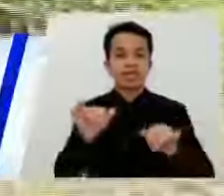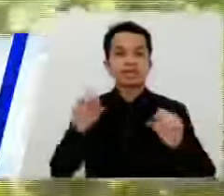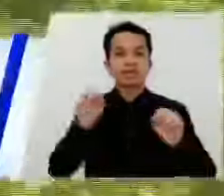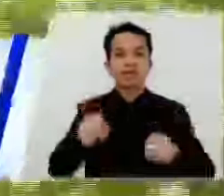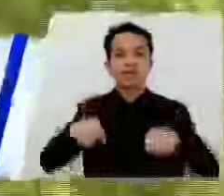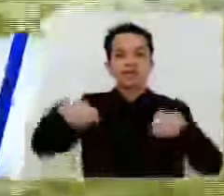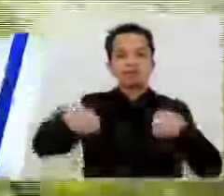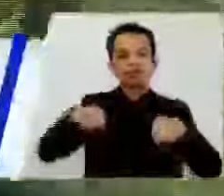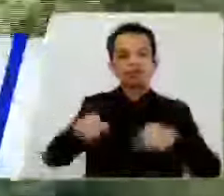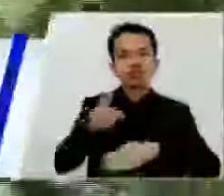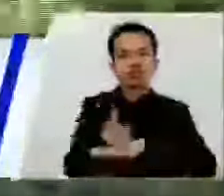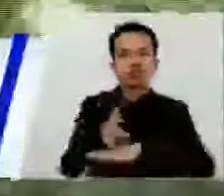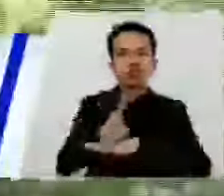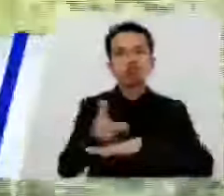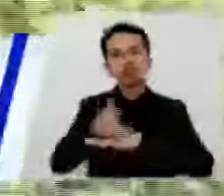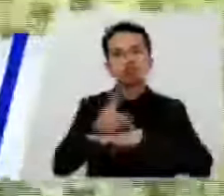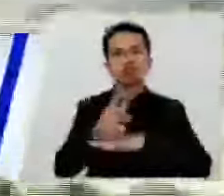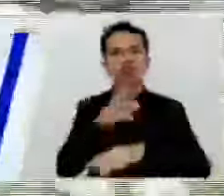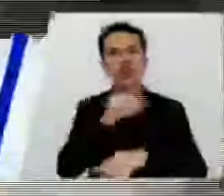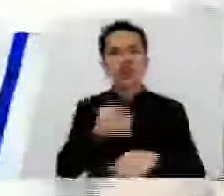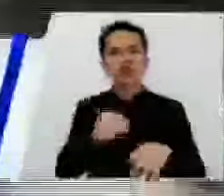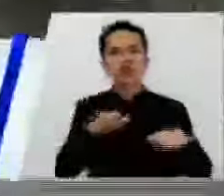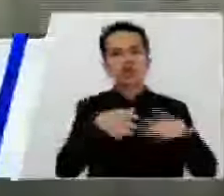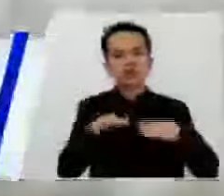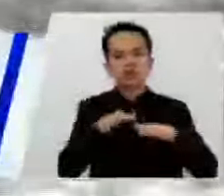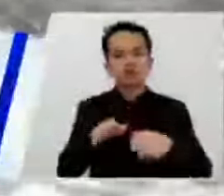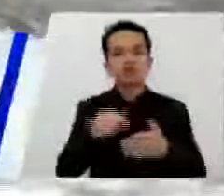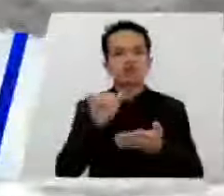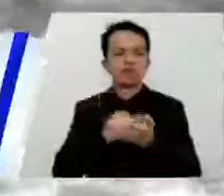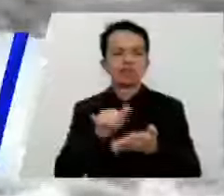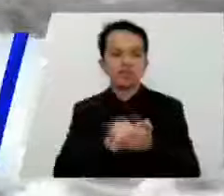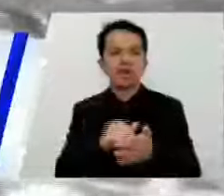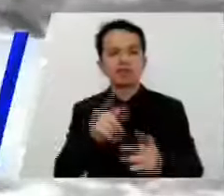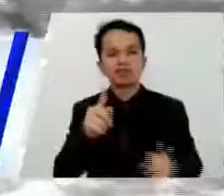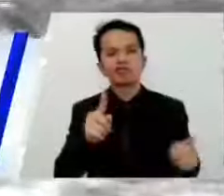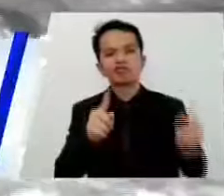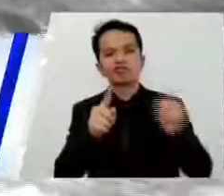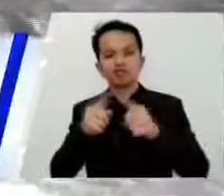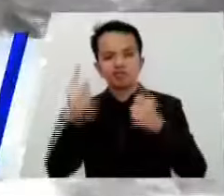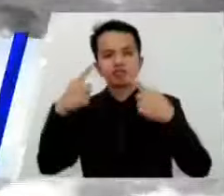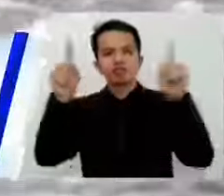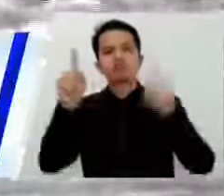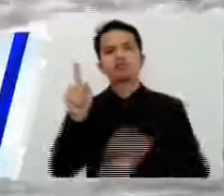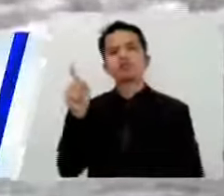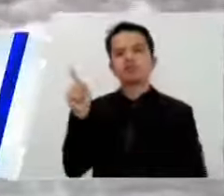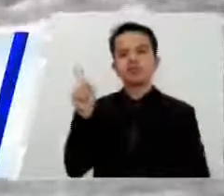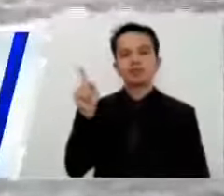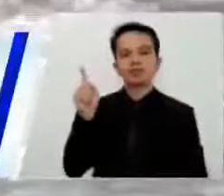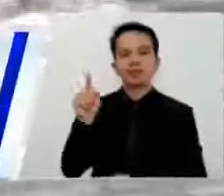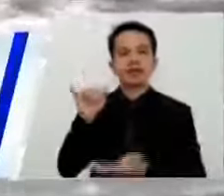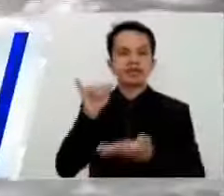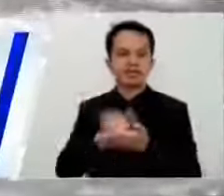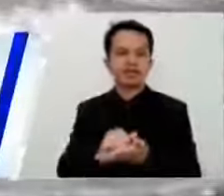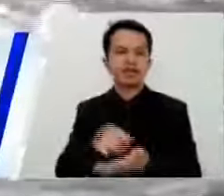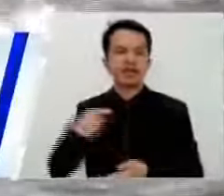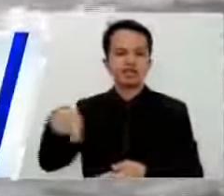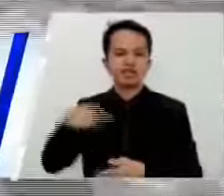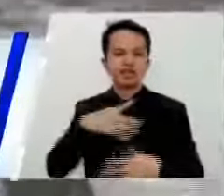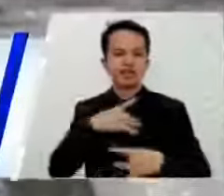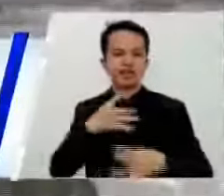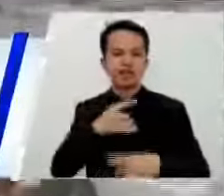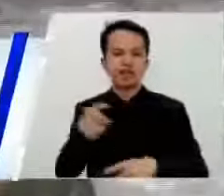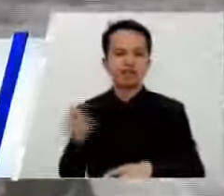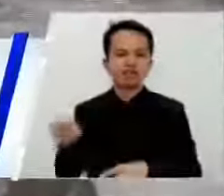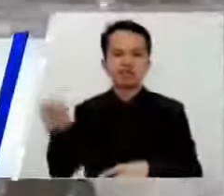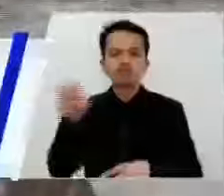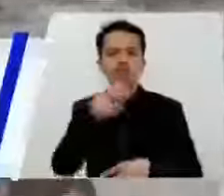habal-habal at paglalakad muna ang kailangang bunuin para marating ang lugar na swak sa mga thrill seeker. At bago